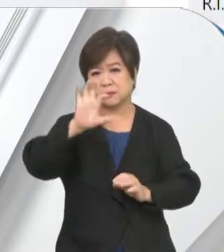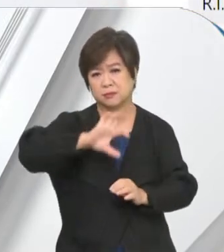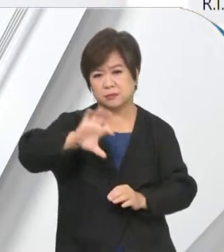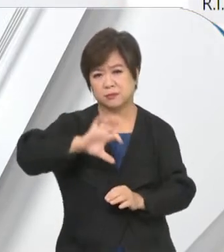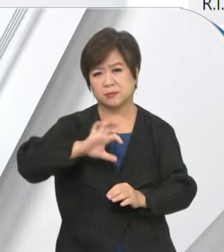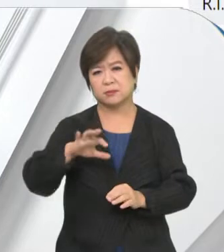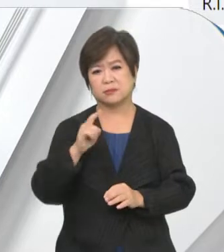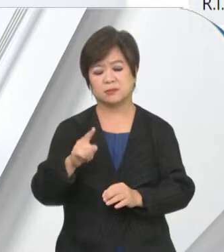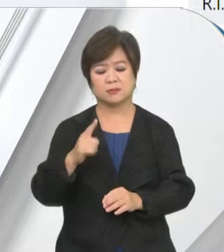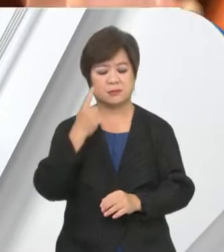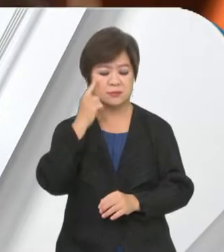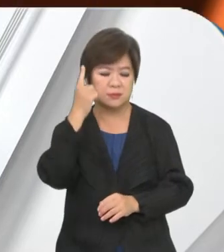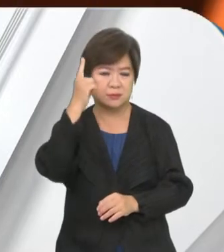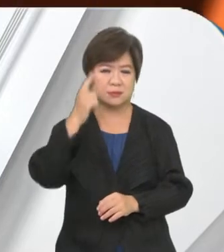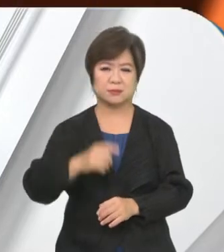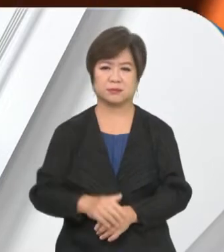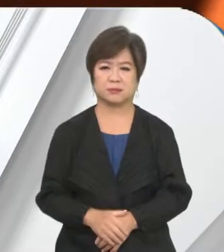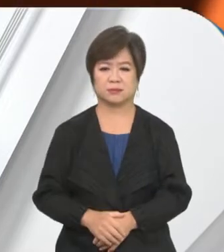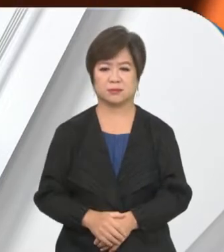机。